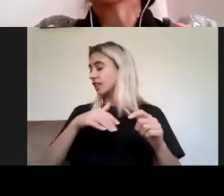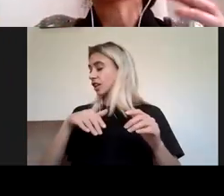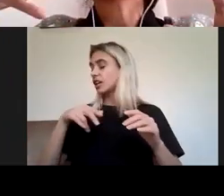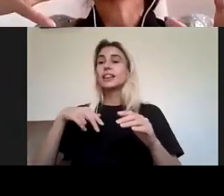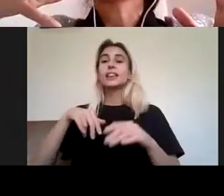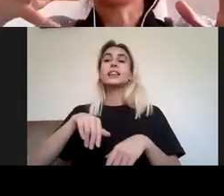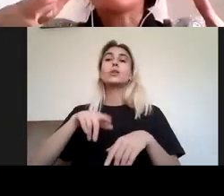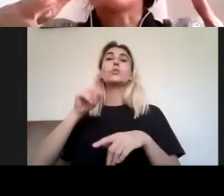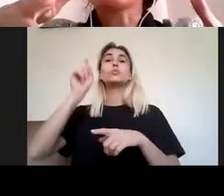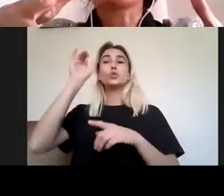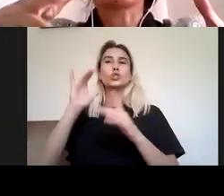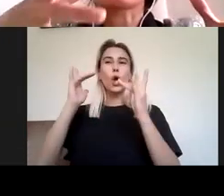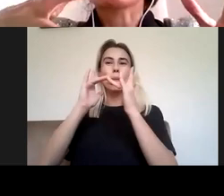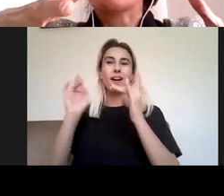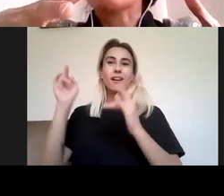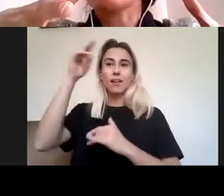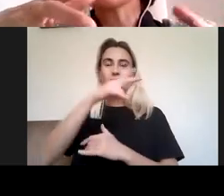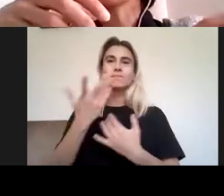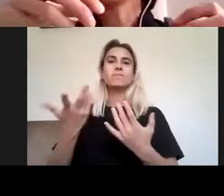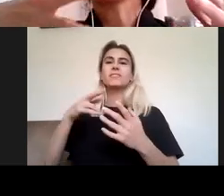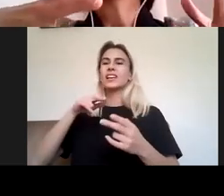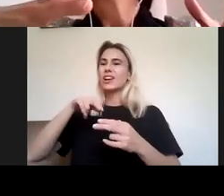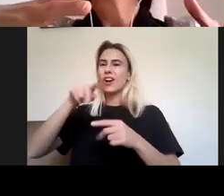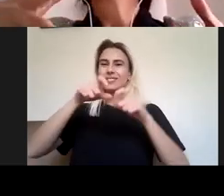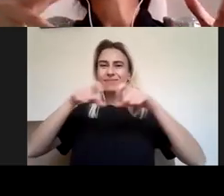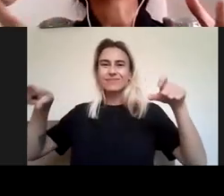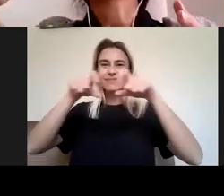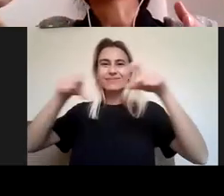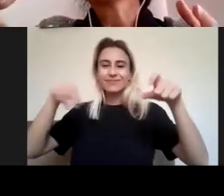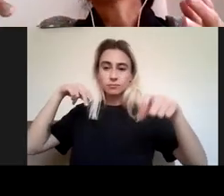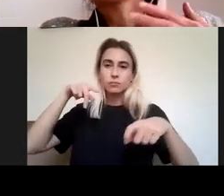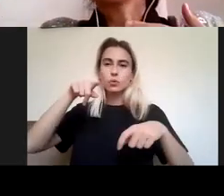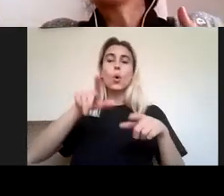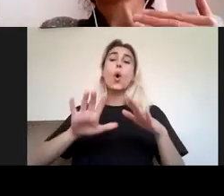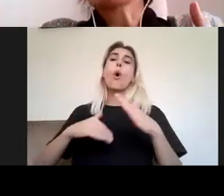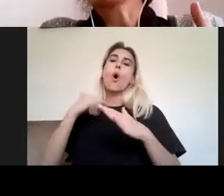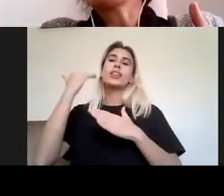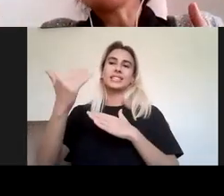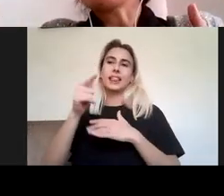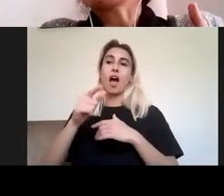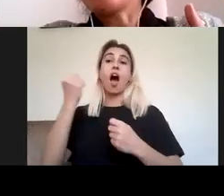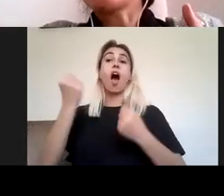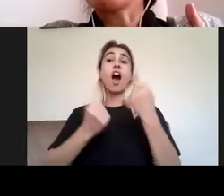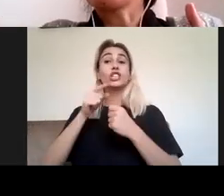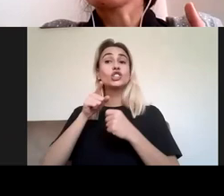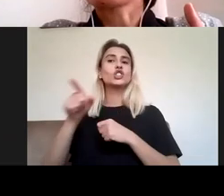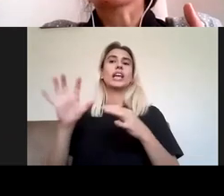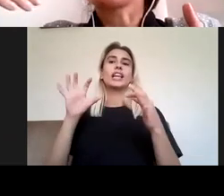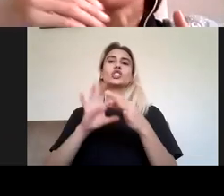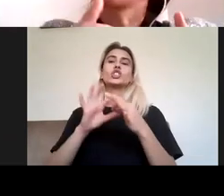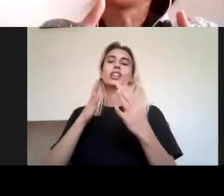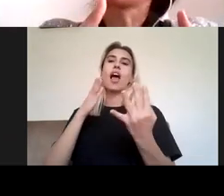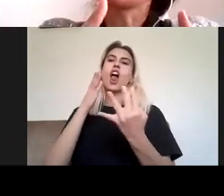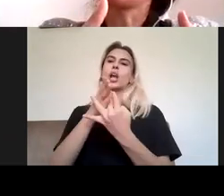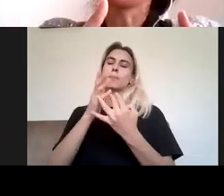üst geçitler, yaya kaldırımları birazdan bahsedeceğiz. Yaya kaldırımının ötesinde bir de araçlara ilişkin erişilebilirlik